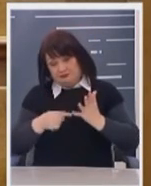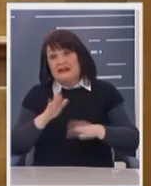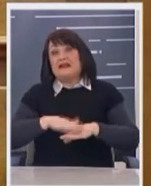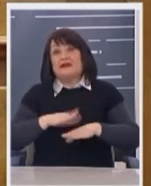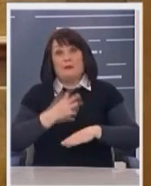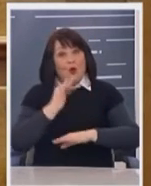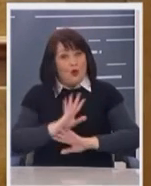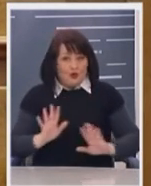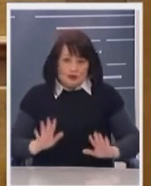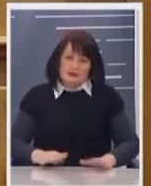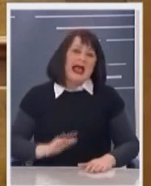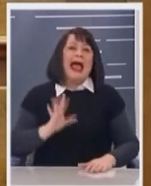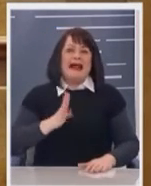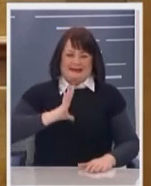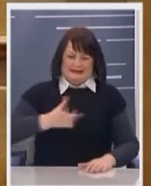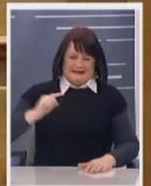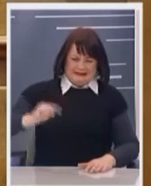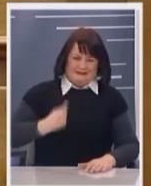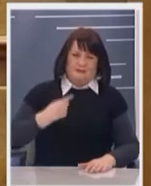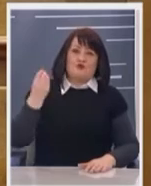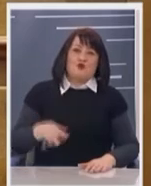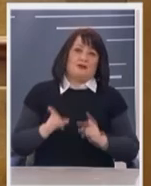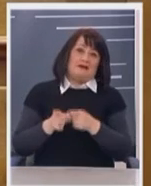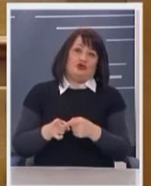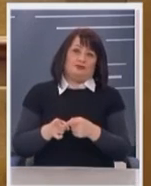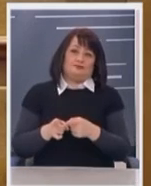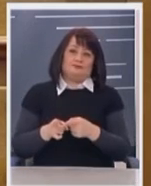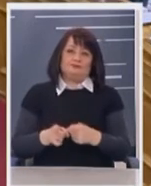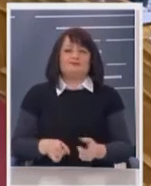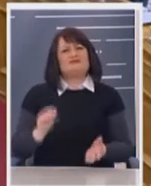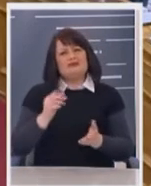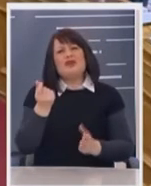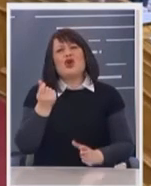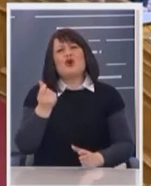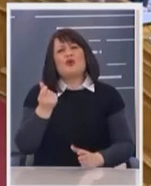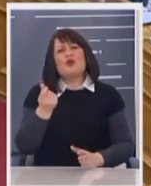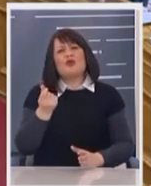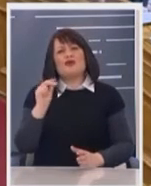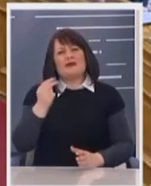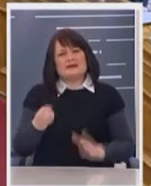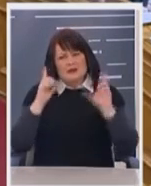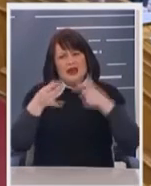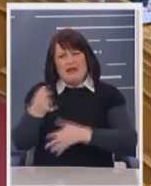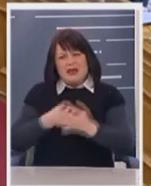Ξέρετε, αν είναι η εμπάθεια το κίνητρο, είναι το χειρότερο δυνατό. Γιατί είπε κι άλλα ο κ. Οικονόμου.